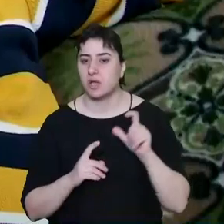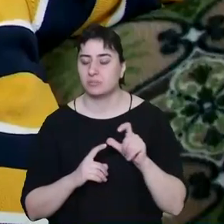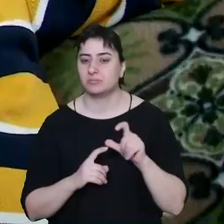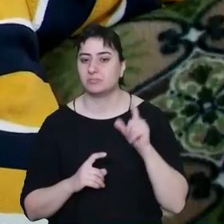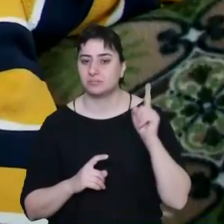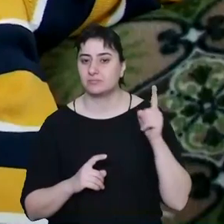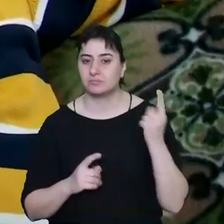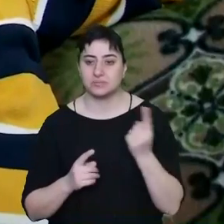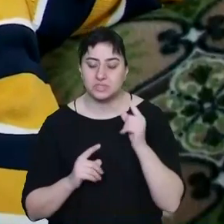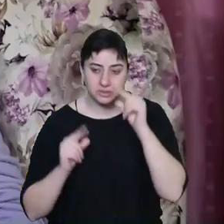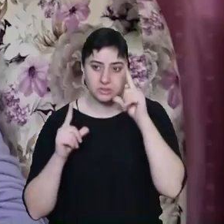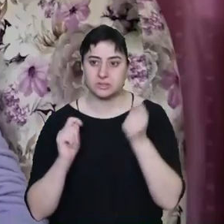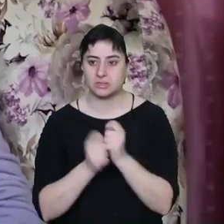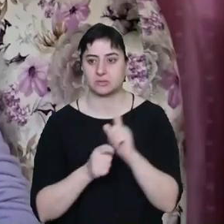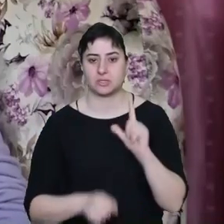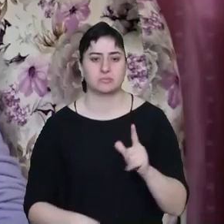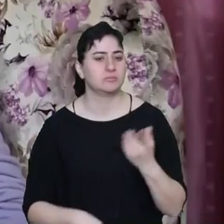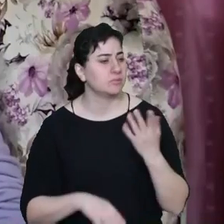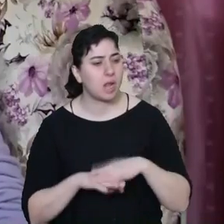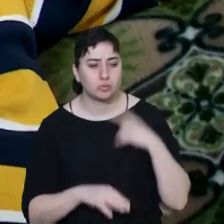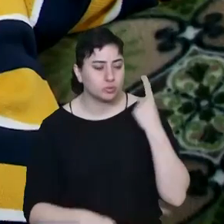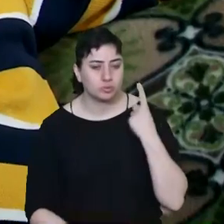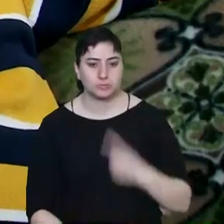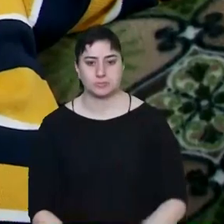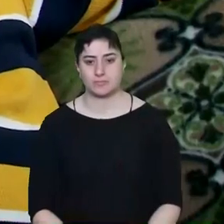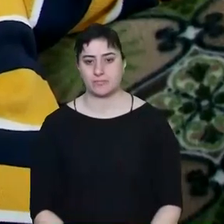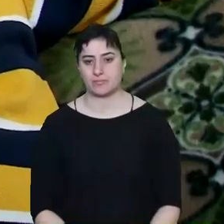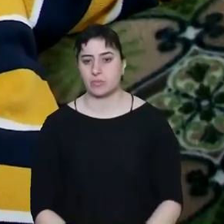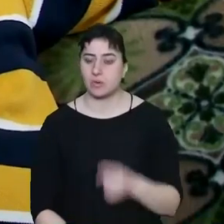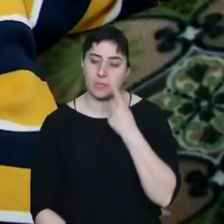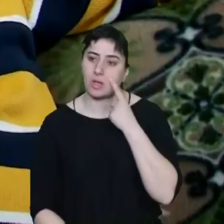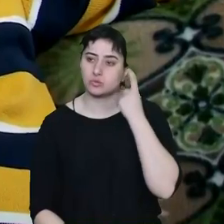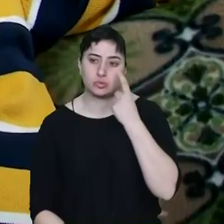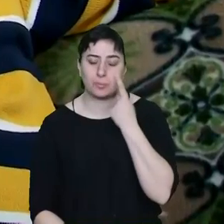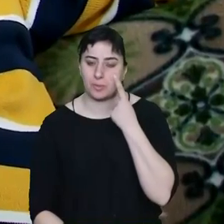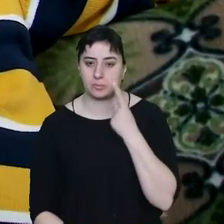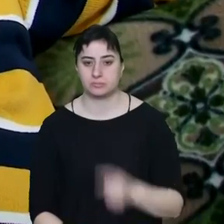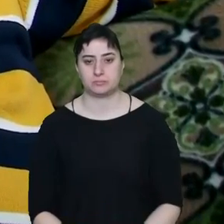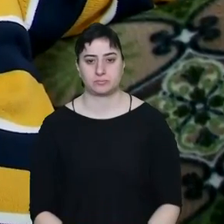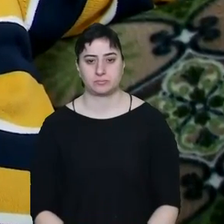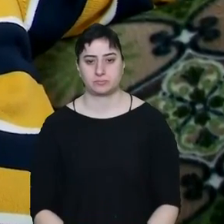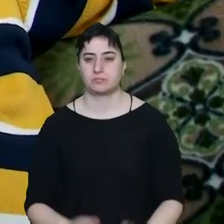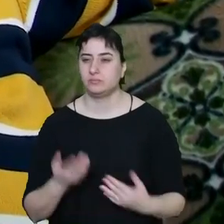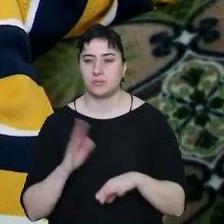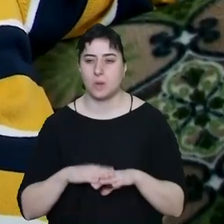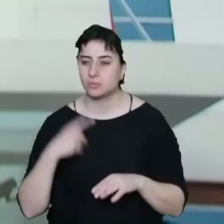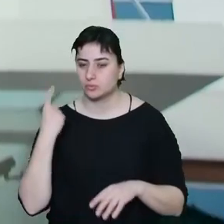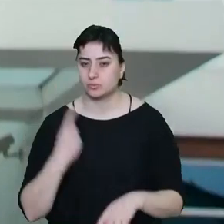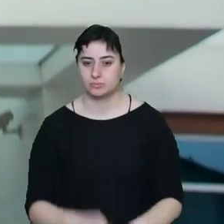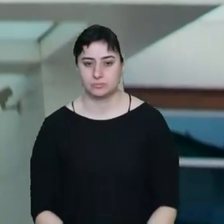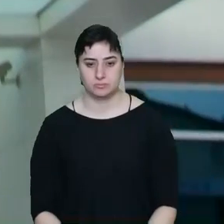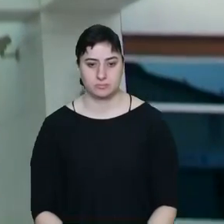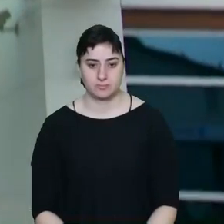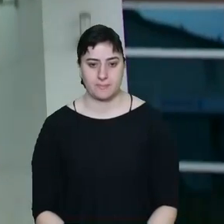bir kendine getirmem lazım. Ne düşünüyorsun Şükrü abi? Tamam düşünüyorum işte. Sarp'ın dışı